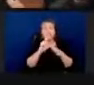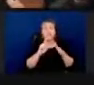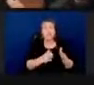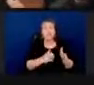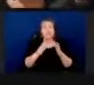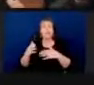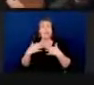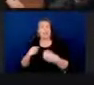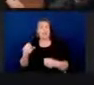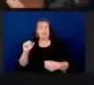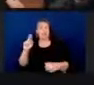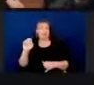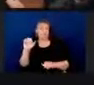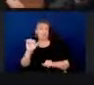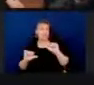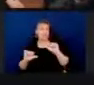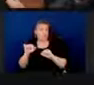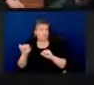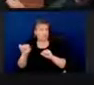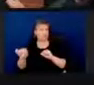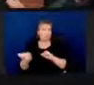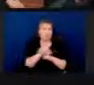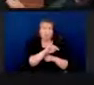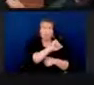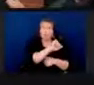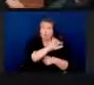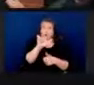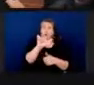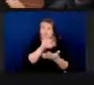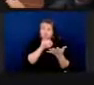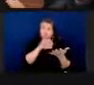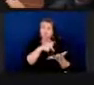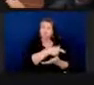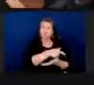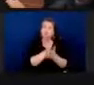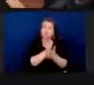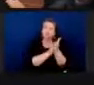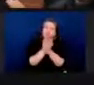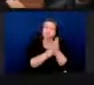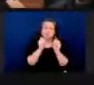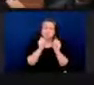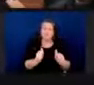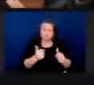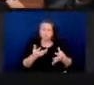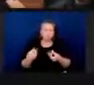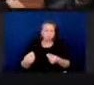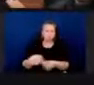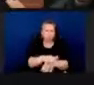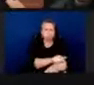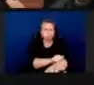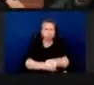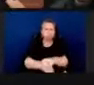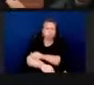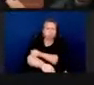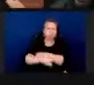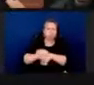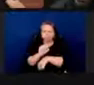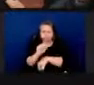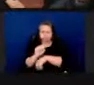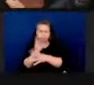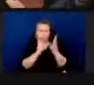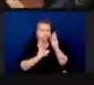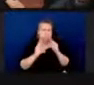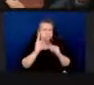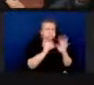uhandisi na sayansi ya afya na masuala kama hayo. Ni mambo ambayo wanafunzi wanapata ujuzi